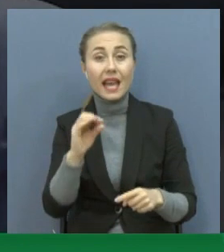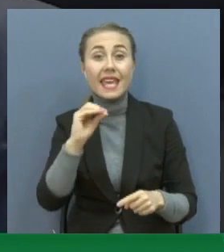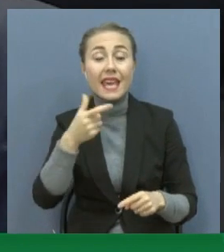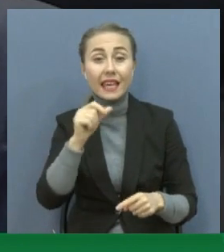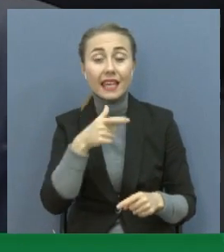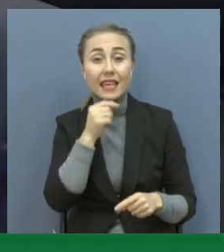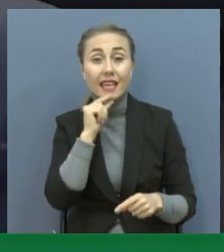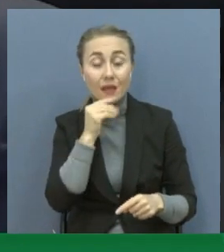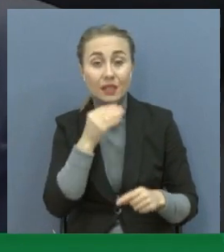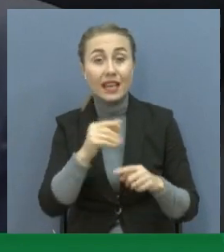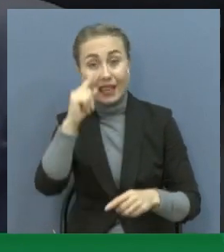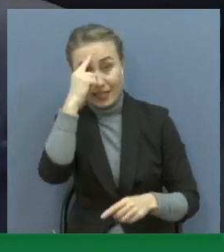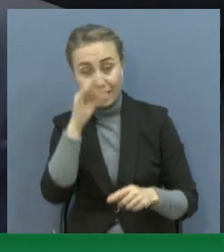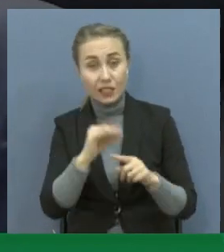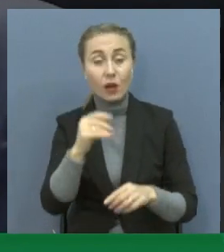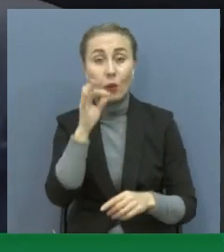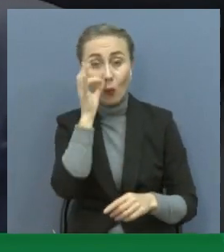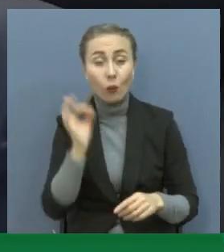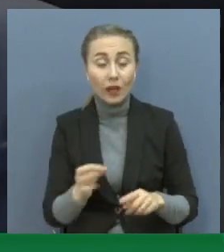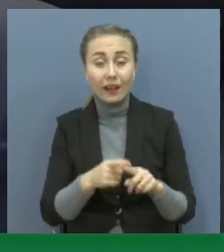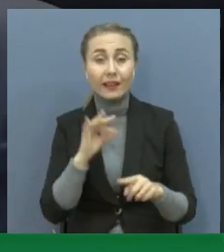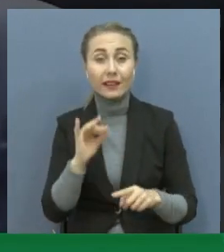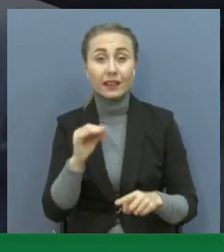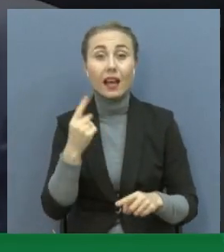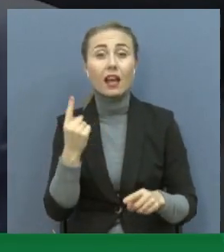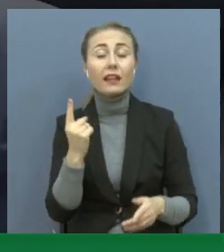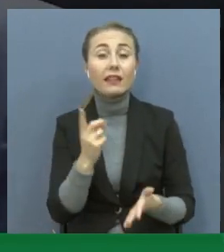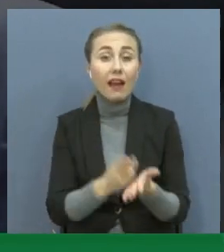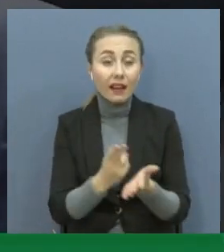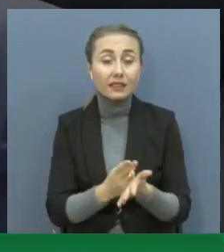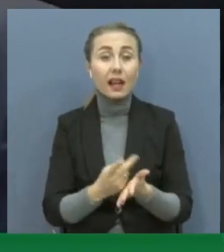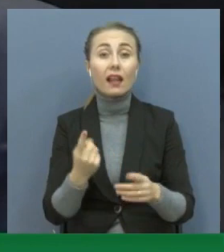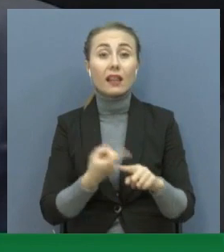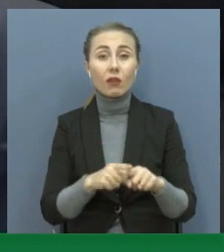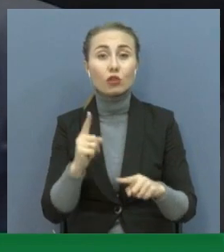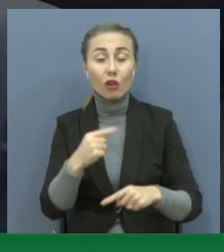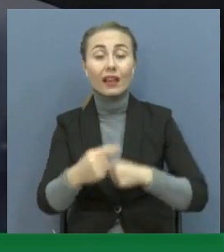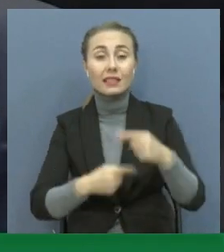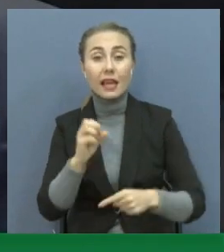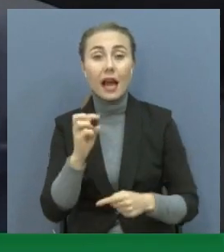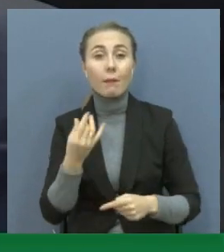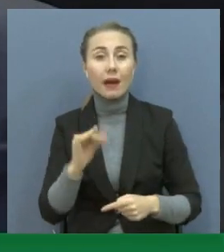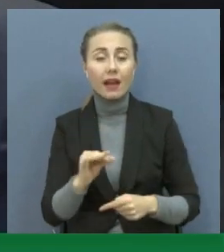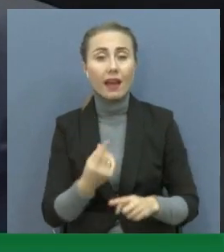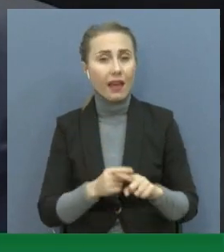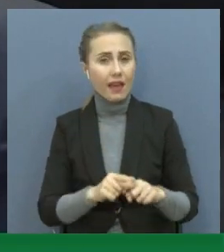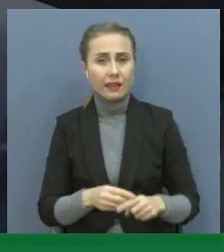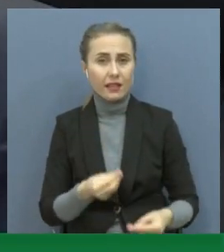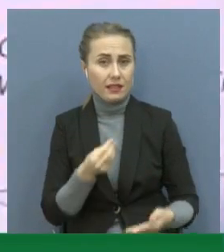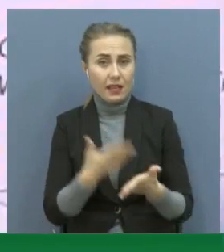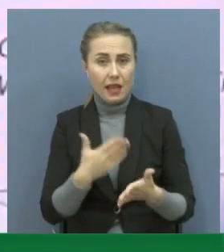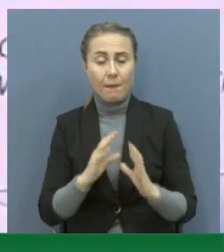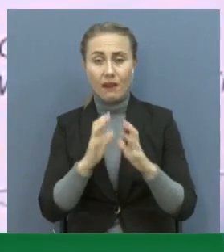Индии, Узбекистане и Украине. Все это является еще одним доказательством того, что наследие Абая – это часть сокровищницы мировой